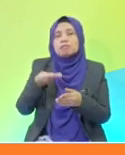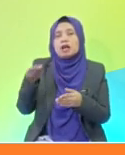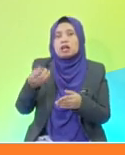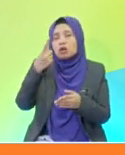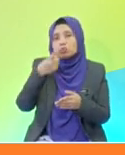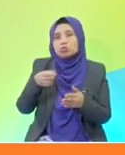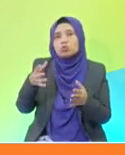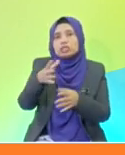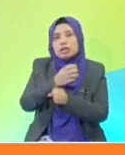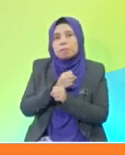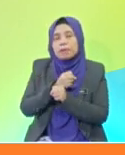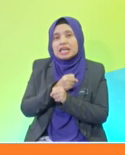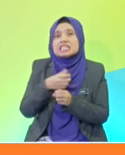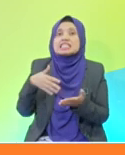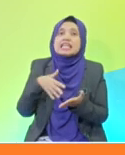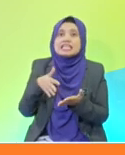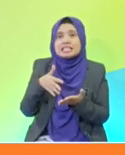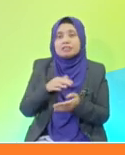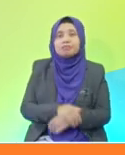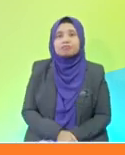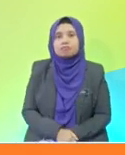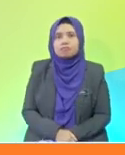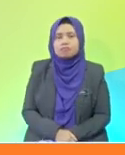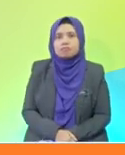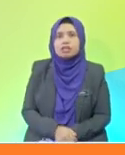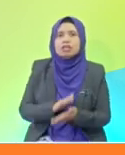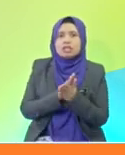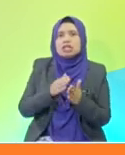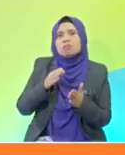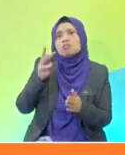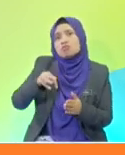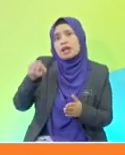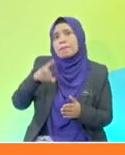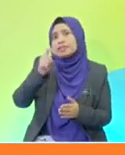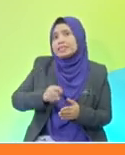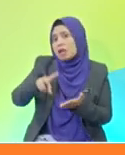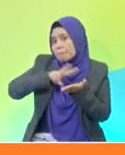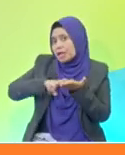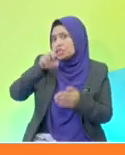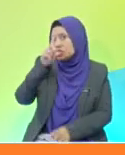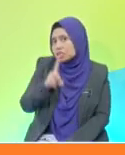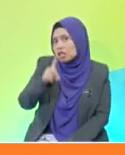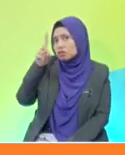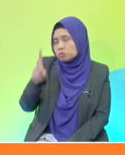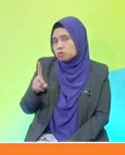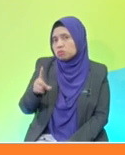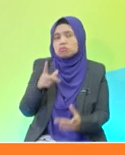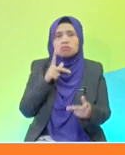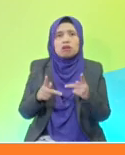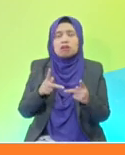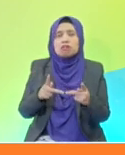keselekhan hidup selalu perlu membaca dengan teliti satu persatu dimana kalau